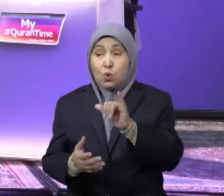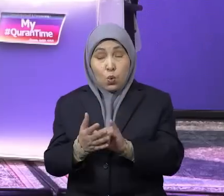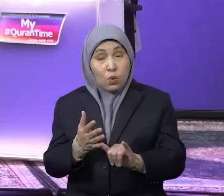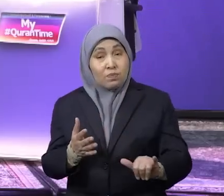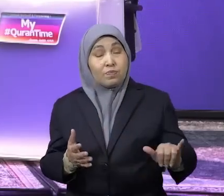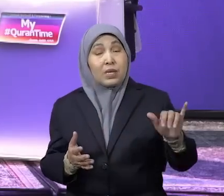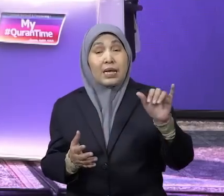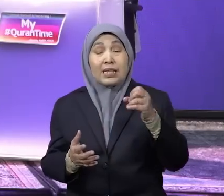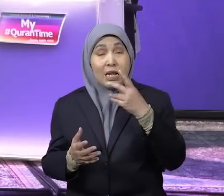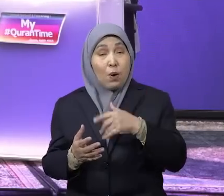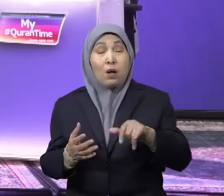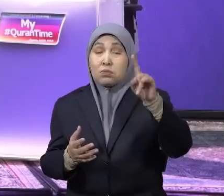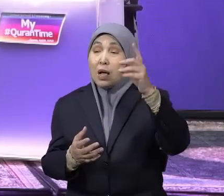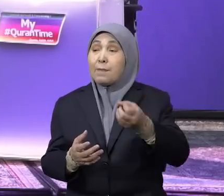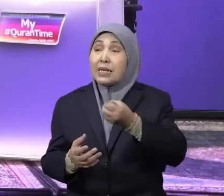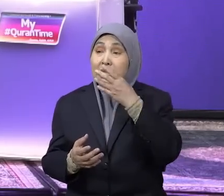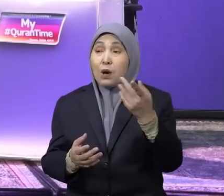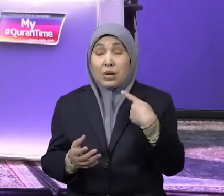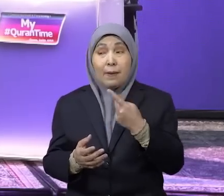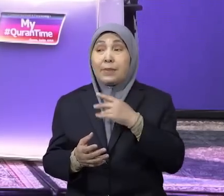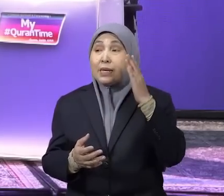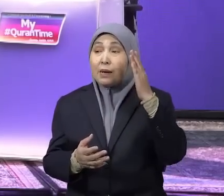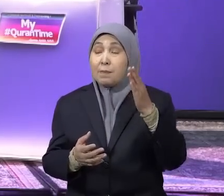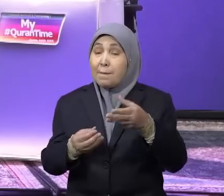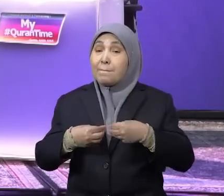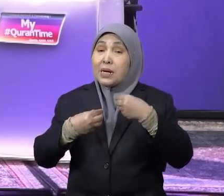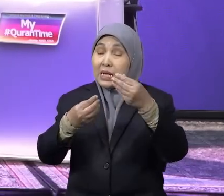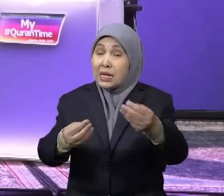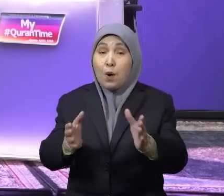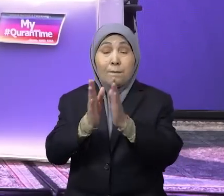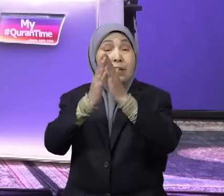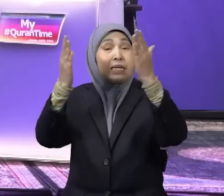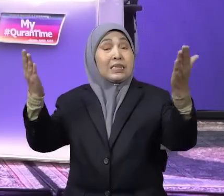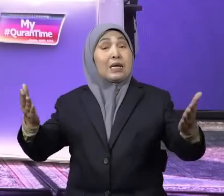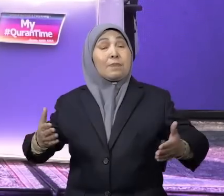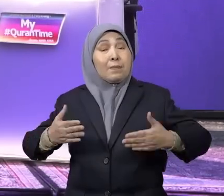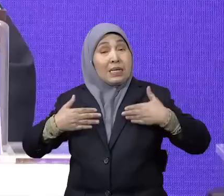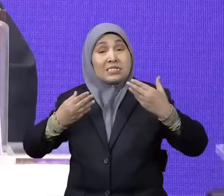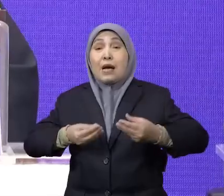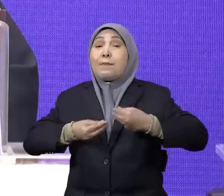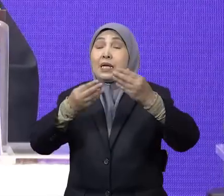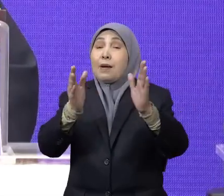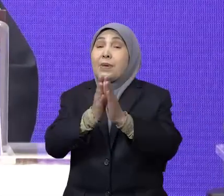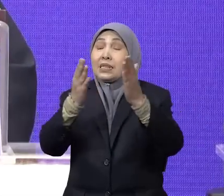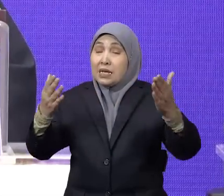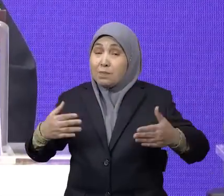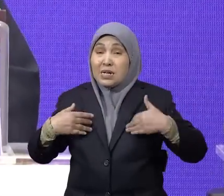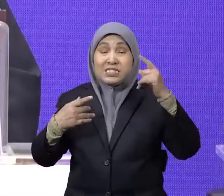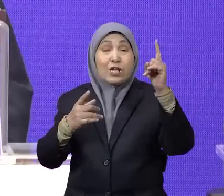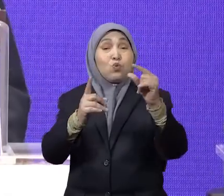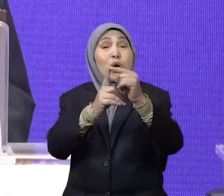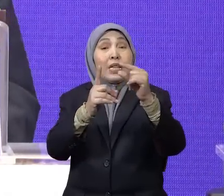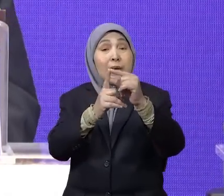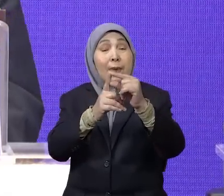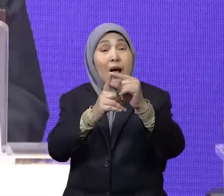yubashiruki bikalimatim minhu. Allah Ta'ala kata, kami memberikan kau berita gembira, menyampaikan berita gembira tentang